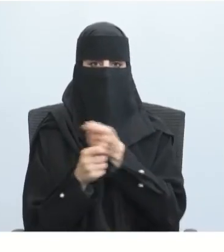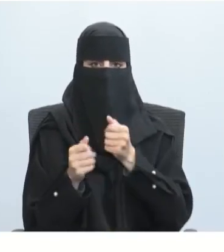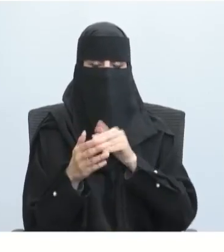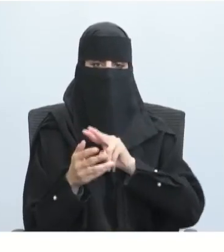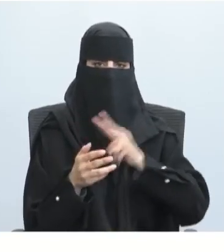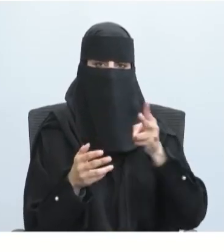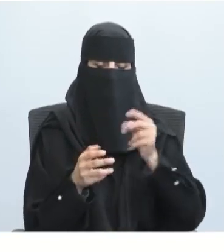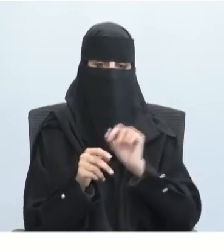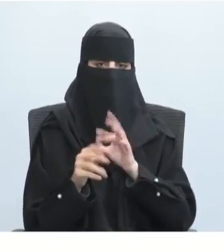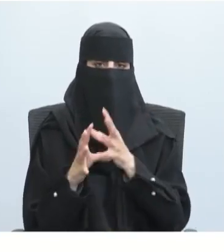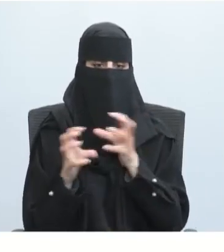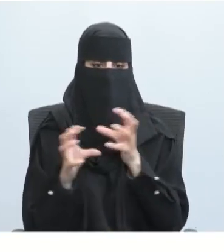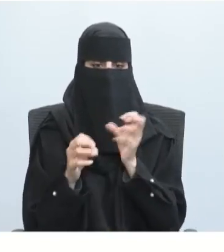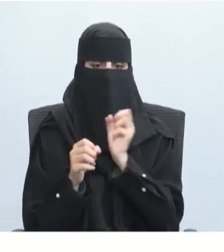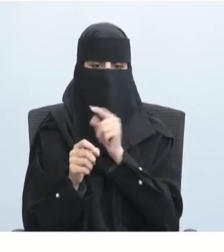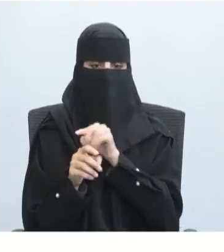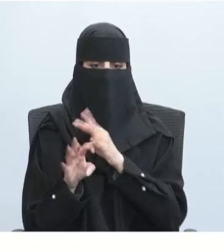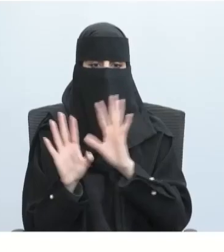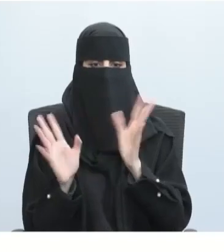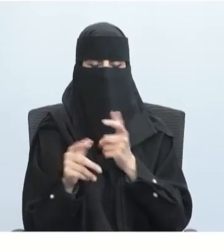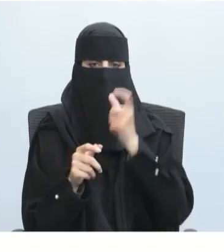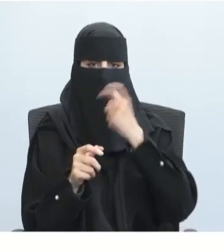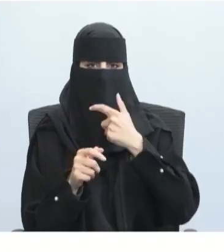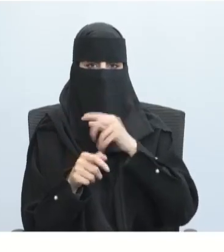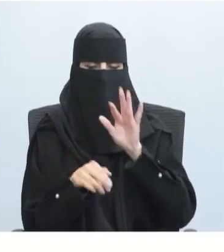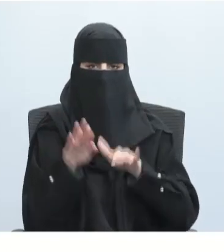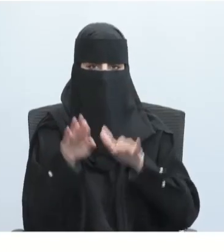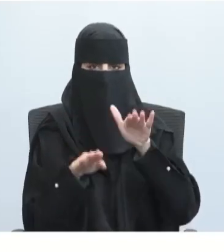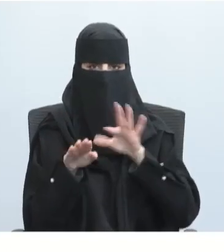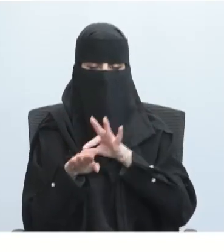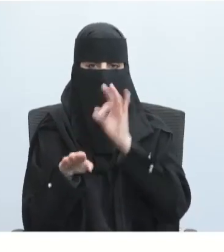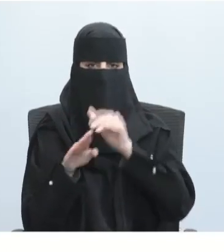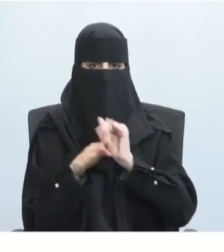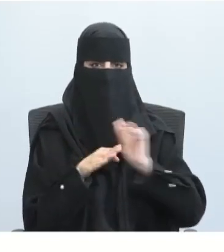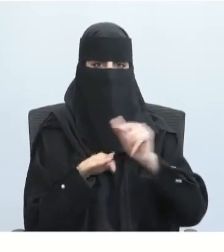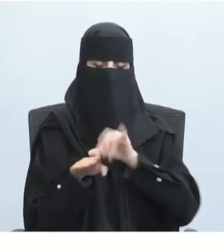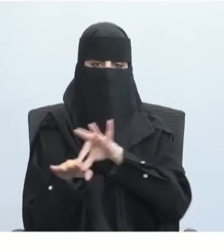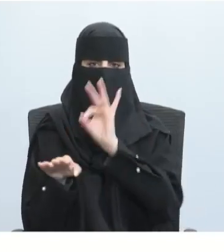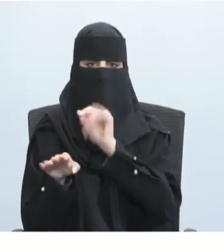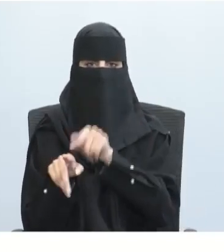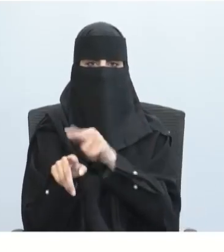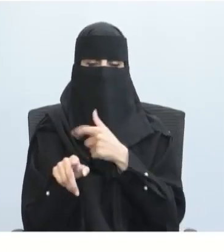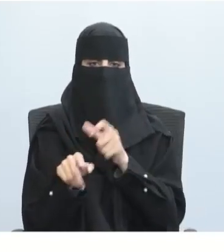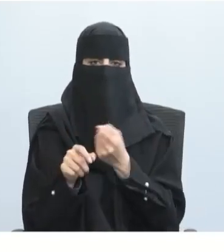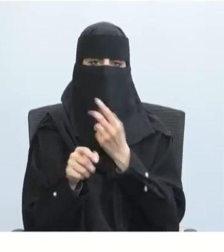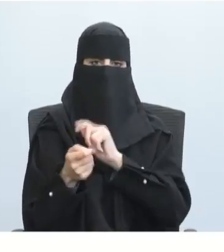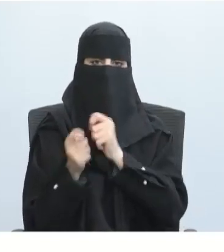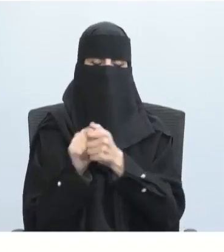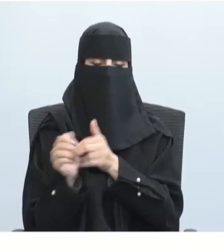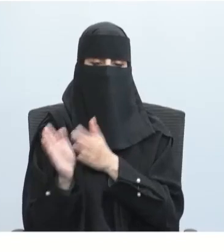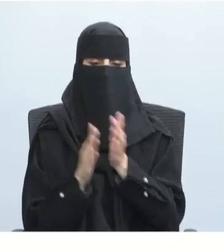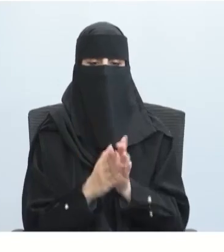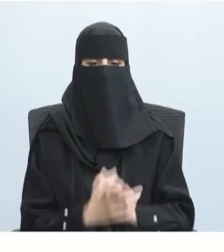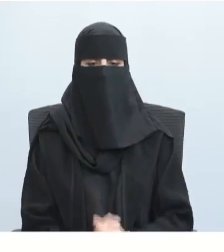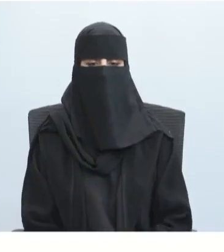البديله وعرفناها بانه ما يتخلى عنه الفرد عن طريق الاختيار يتخلى عن قرار وياخذ قرار وبالتالي هذا